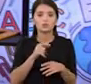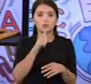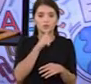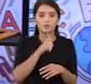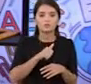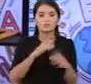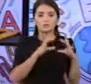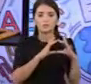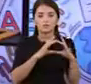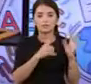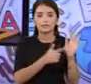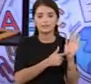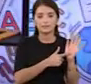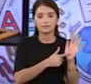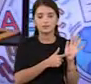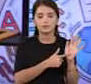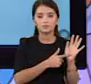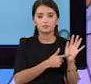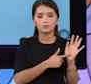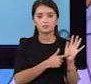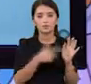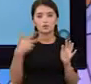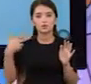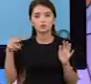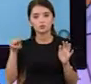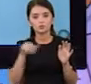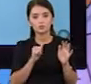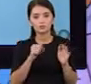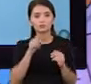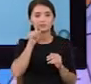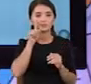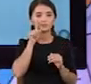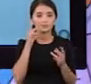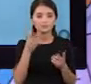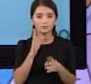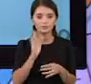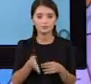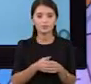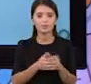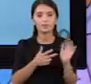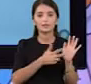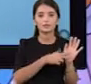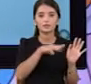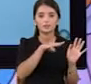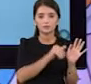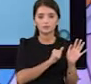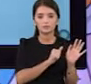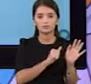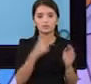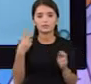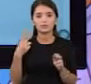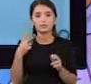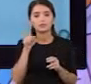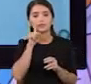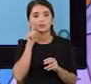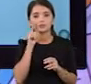rang doirachalar 7 ta bo'lsa, 3 ta yashil doiracha, 8 ta bo'lsa, 2